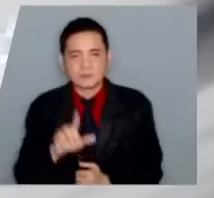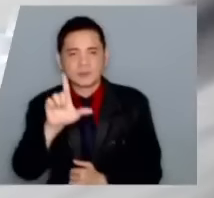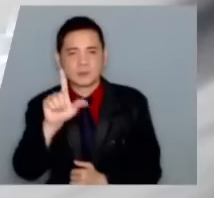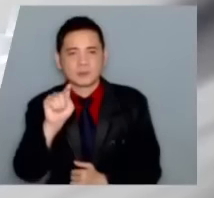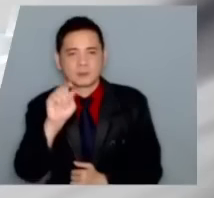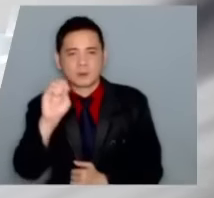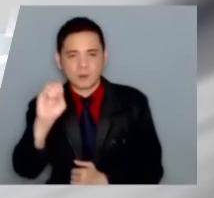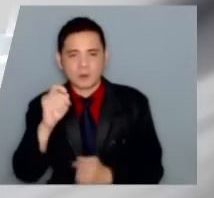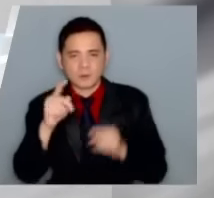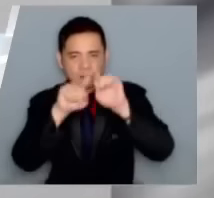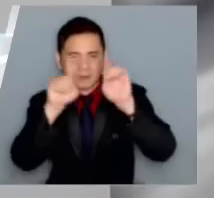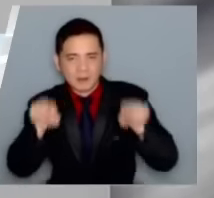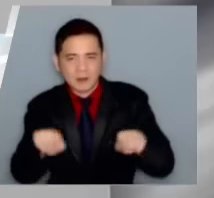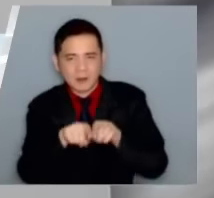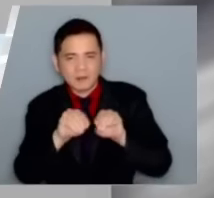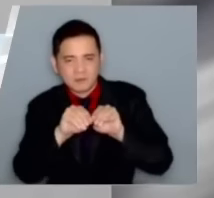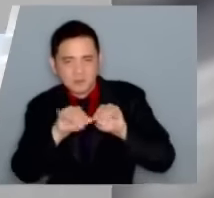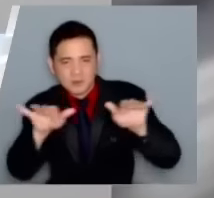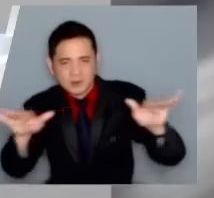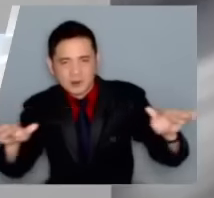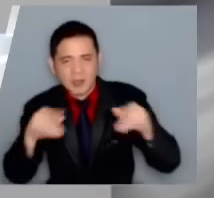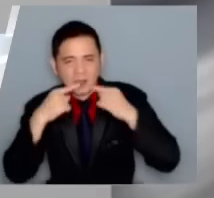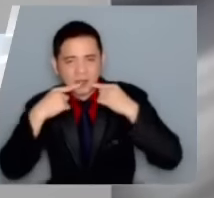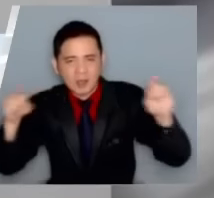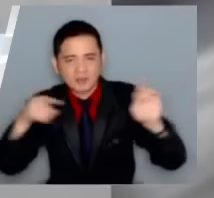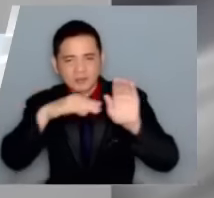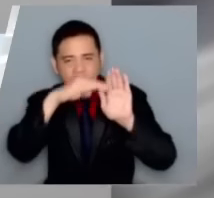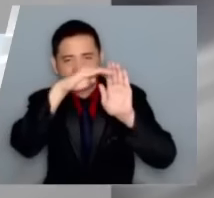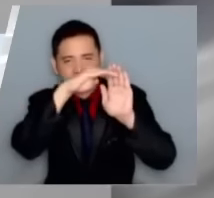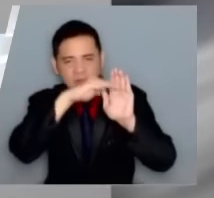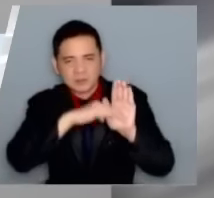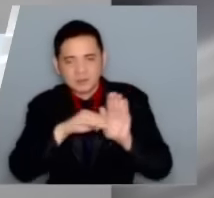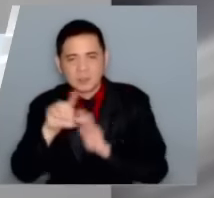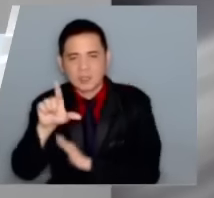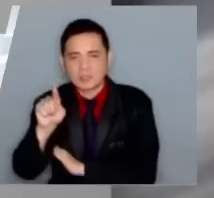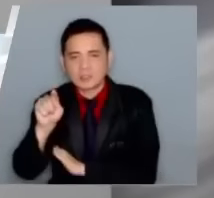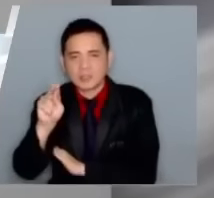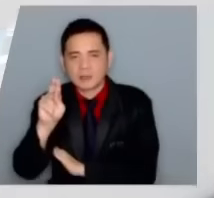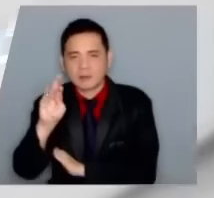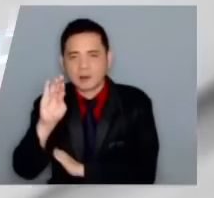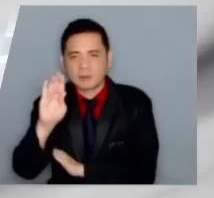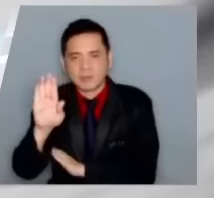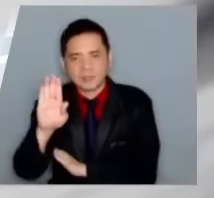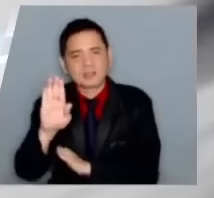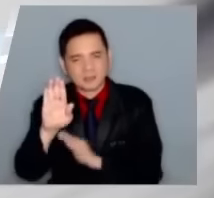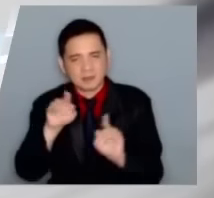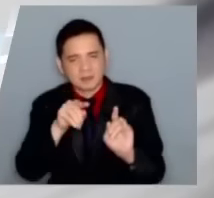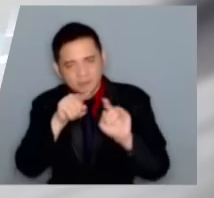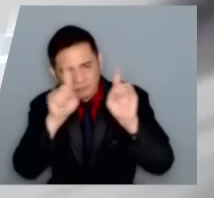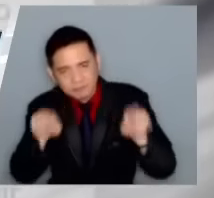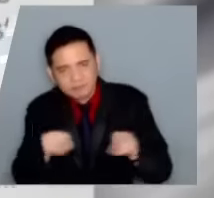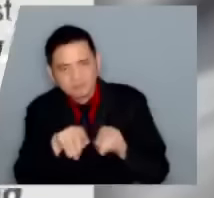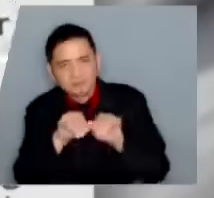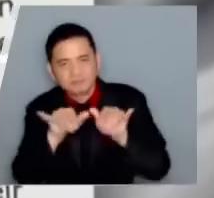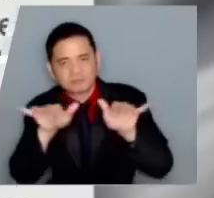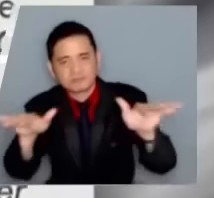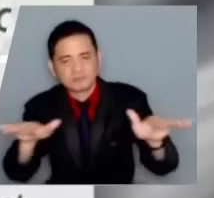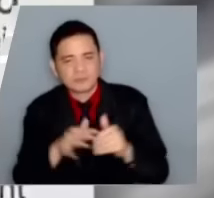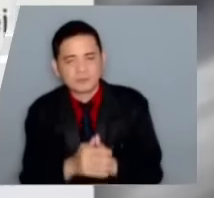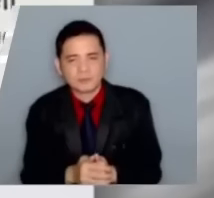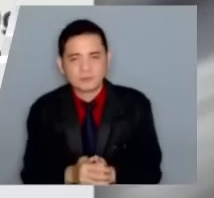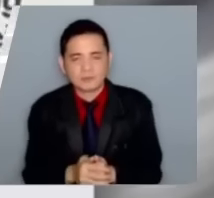Land Transportation Franchising and Regulatory Board o LTFRB laban sa parehong jeepney driver. Ang LTO pinagpapaliwanag ang